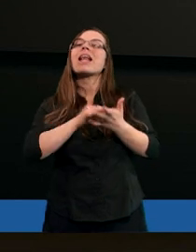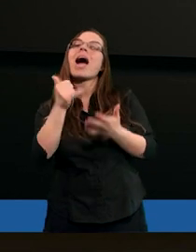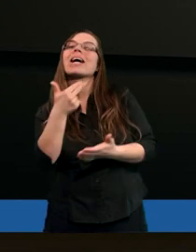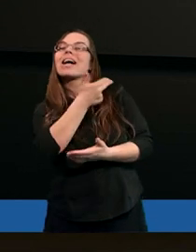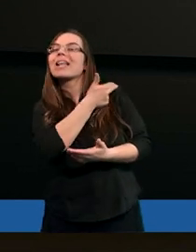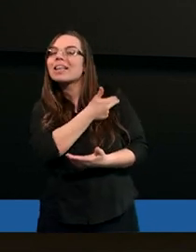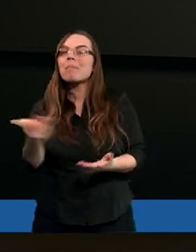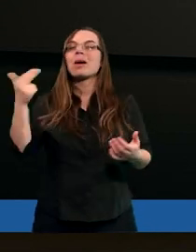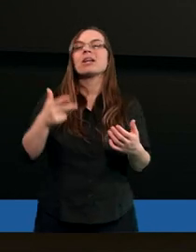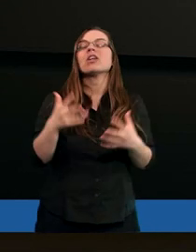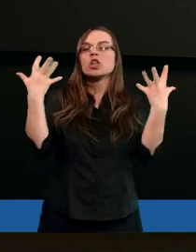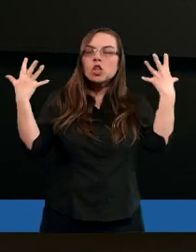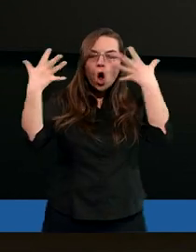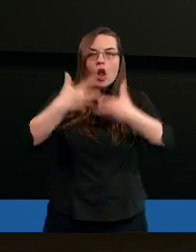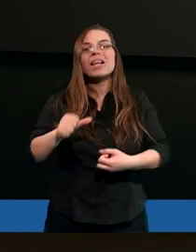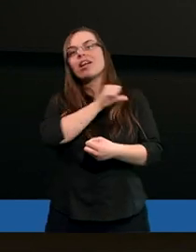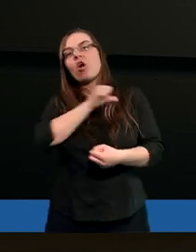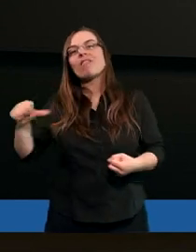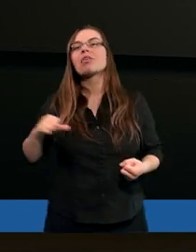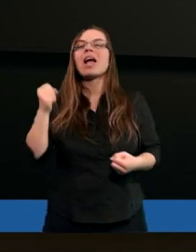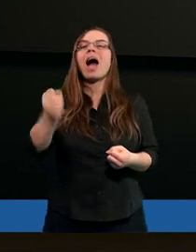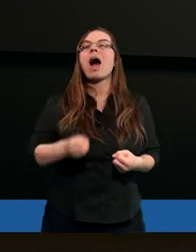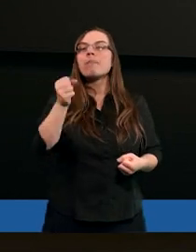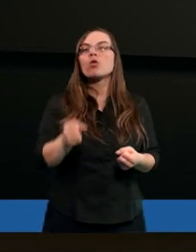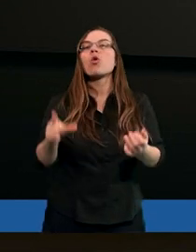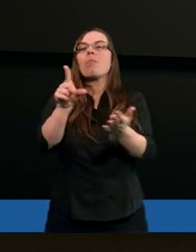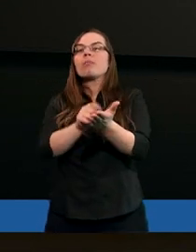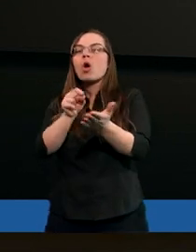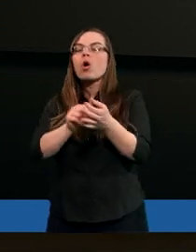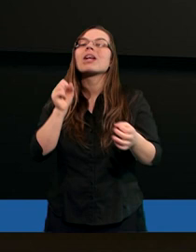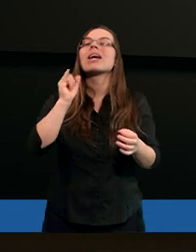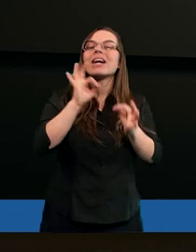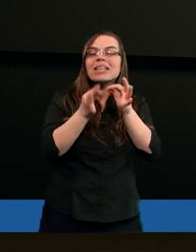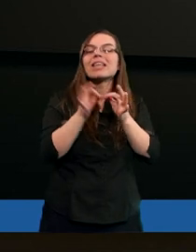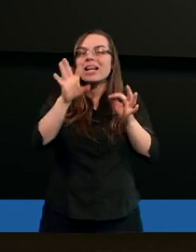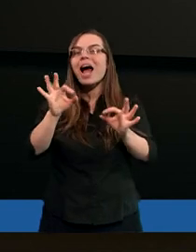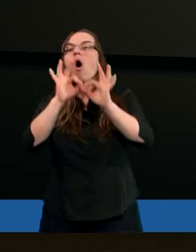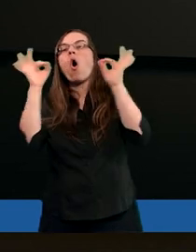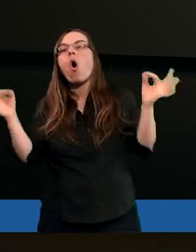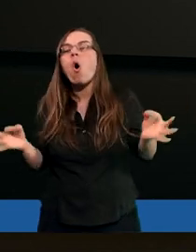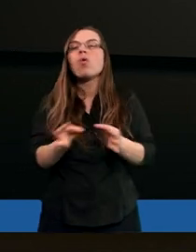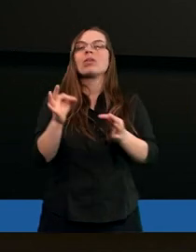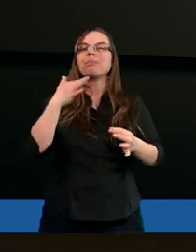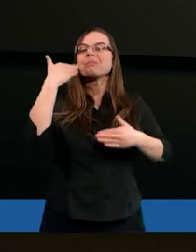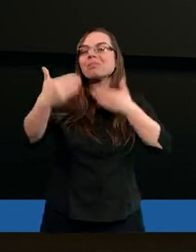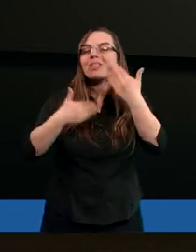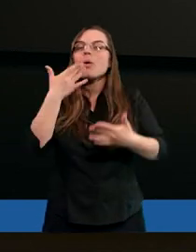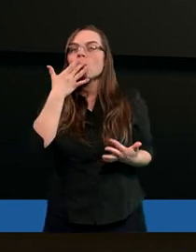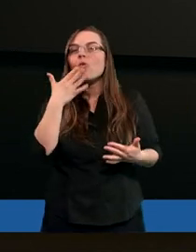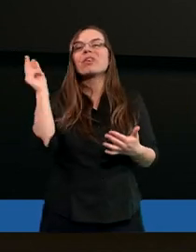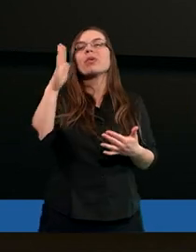skoncentrował się apostoł Piotr? Tak, gdy ogólnie patrzymy, bo wierzę, że my